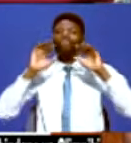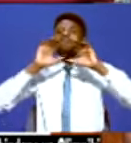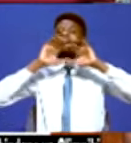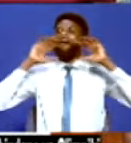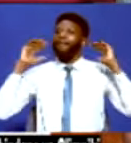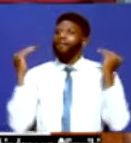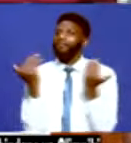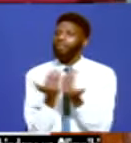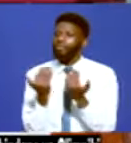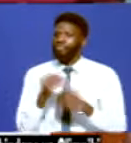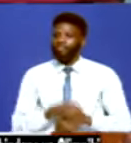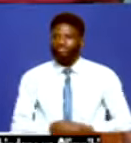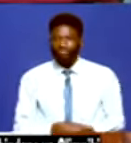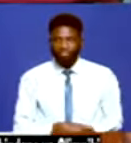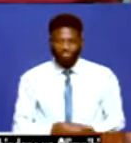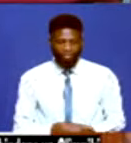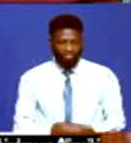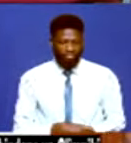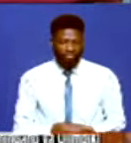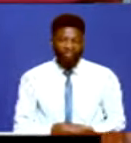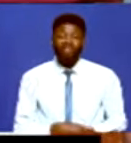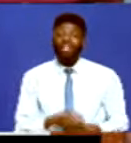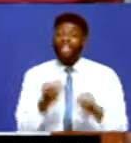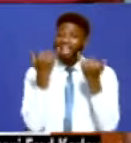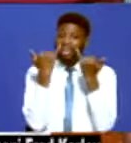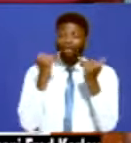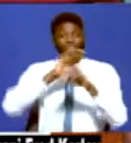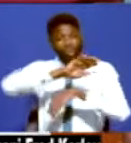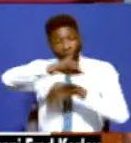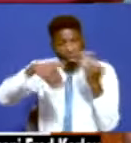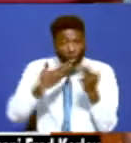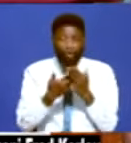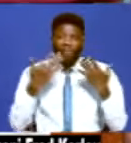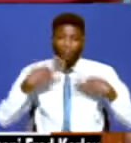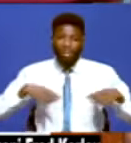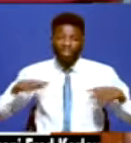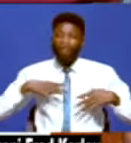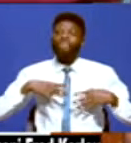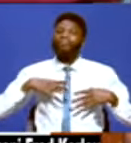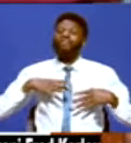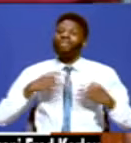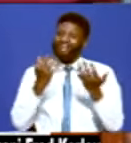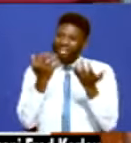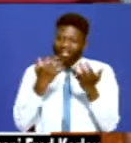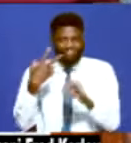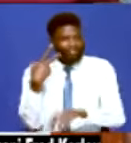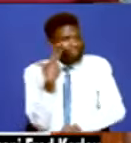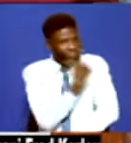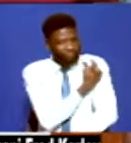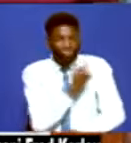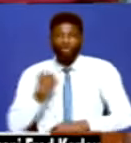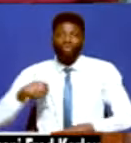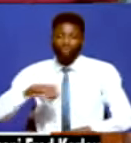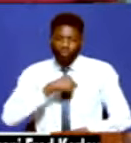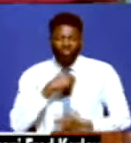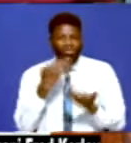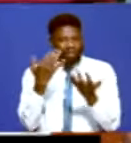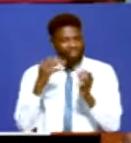are vaccinated, but in fact everybody, we need to continue to honor